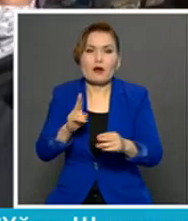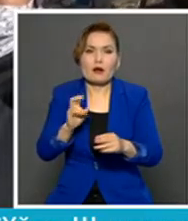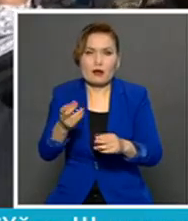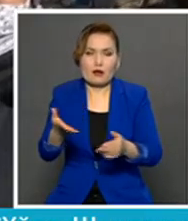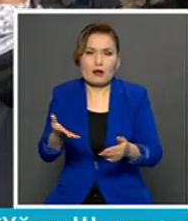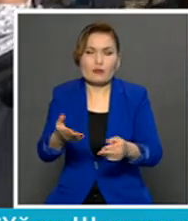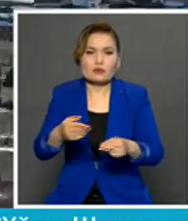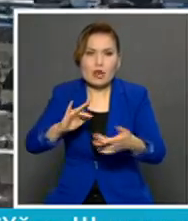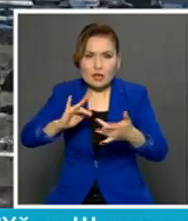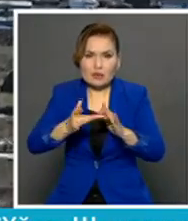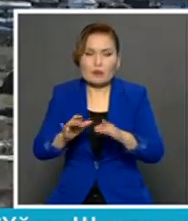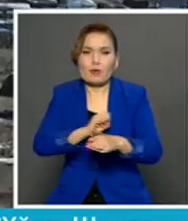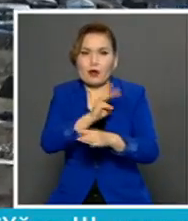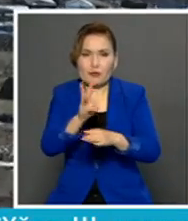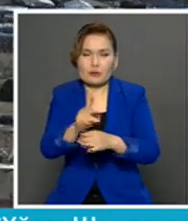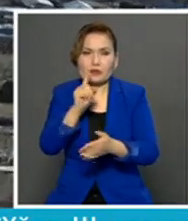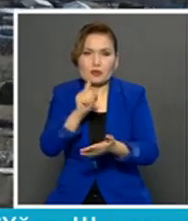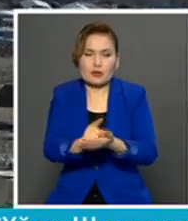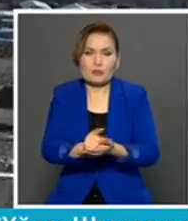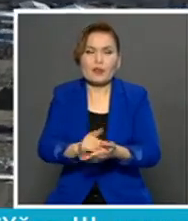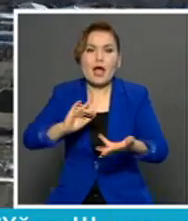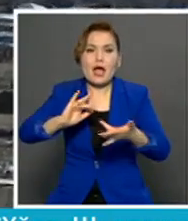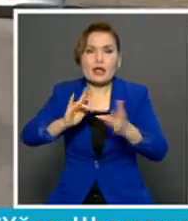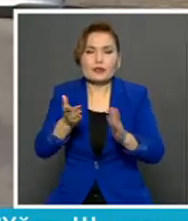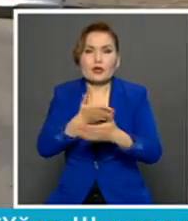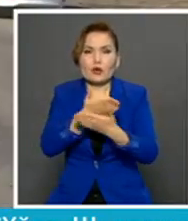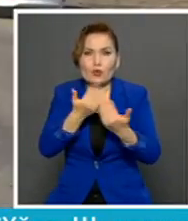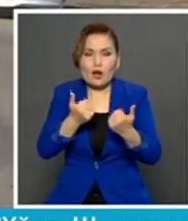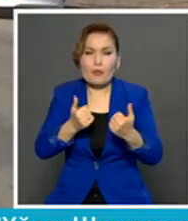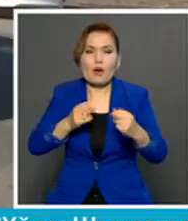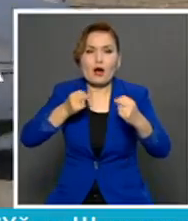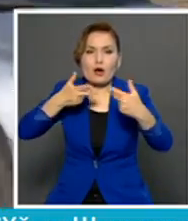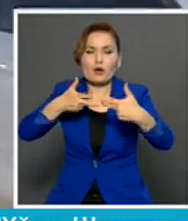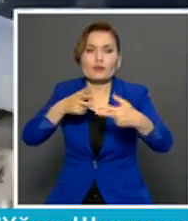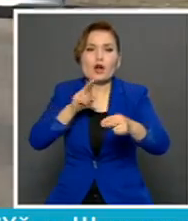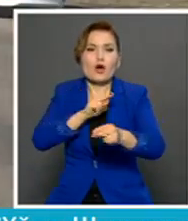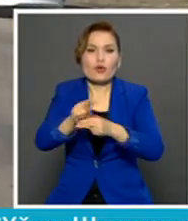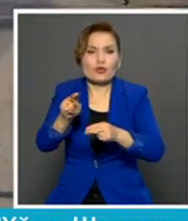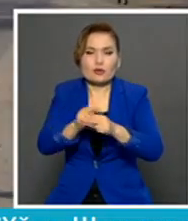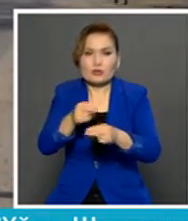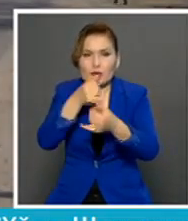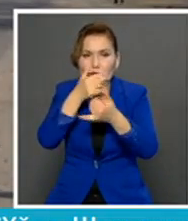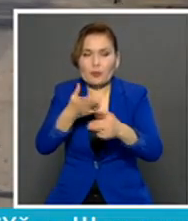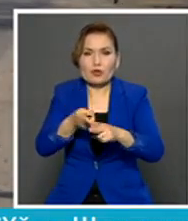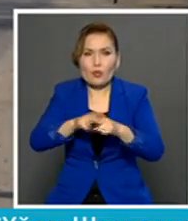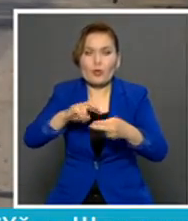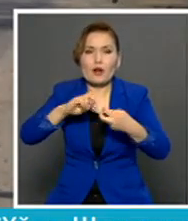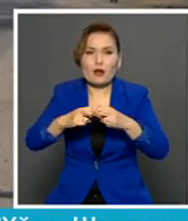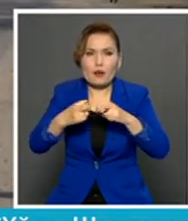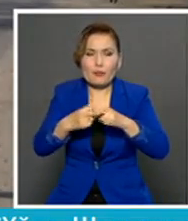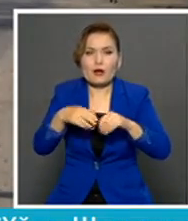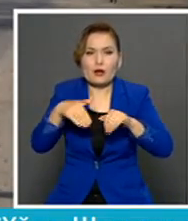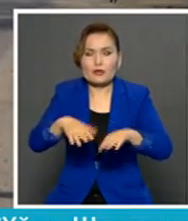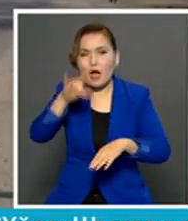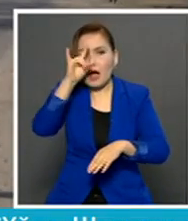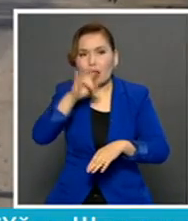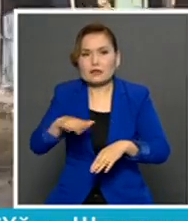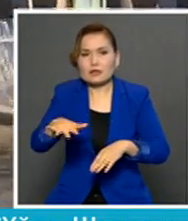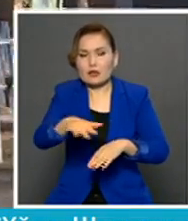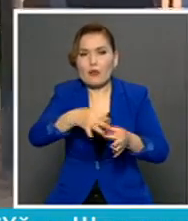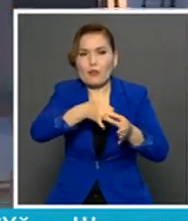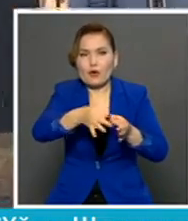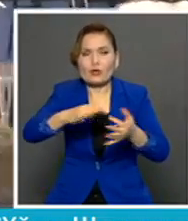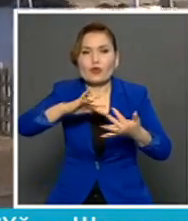жасап берсе деген. Интернеттің жоқтығынан онлайн оқыту ойдағыдай болмайын деп тұр. Бұл проблема еліміздегі жүздеген елді